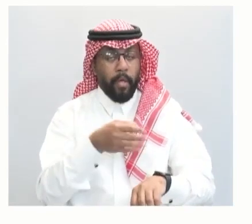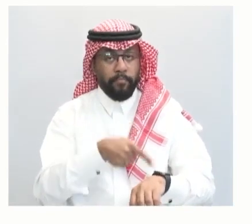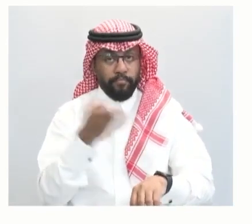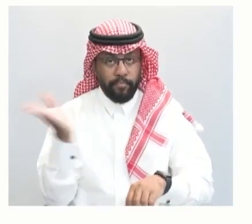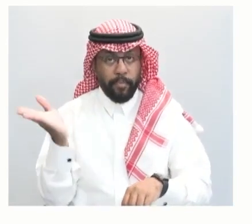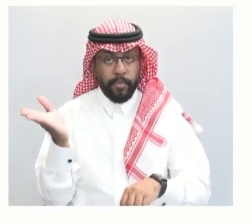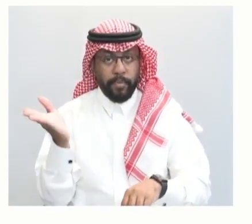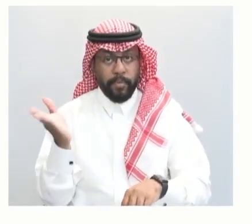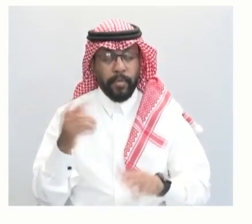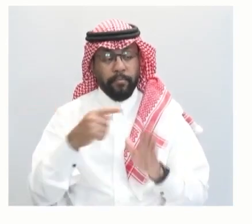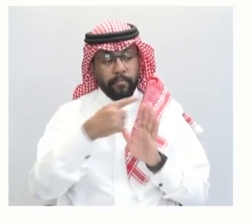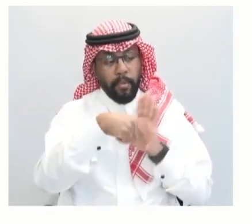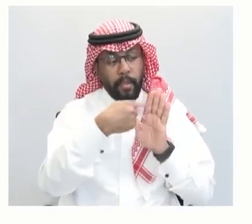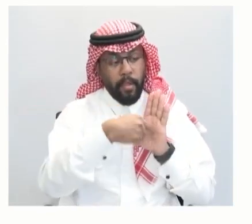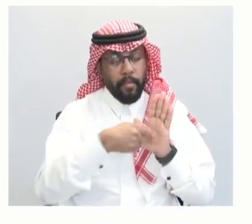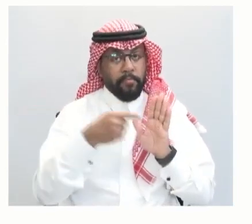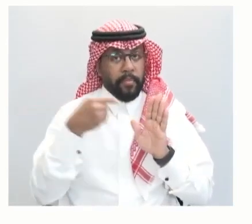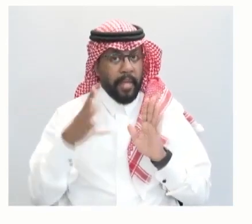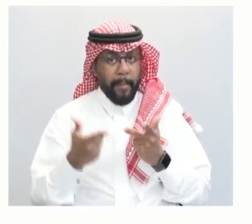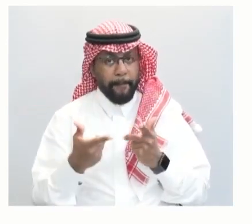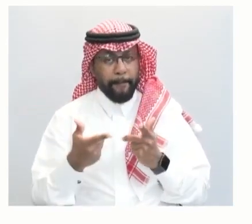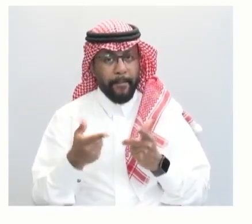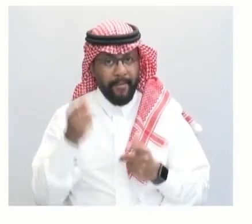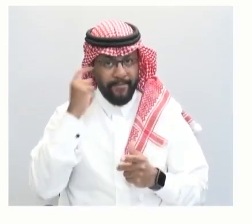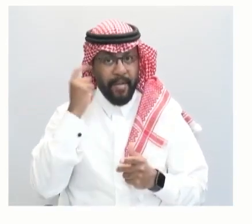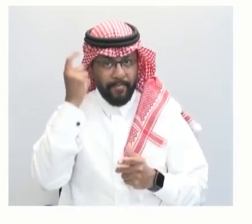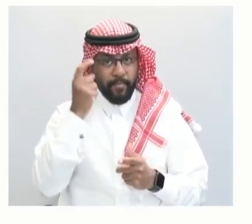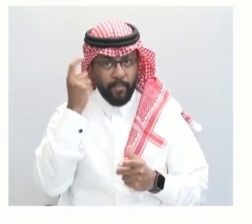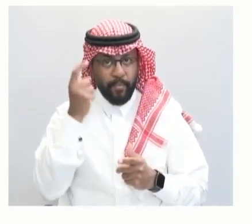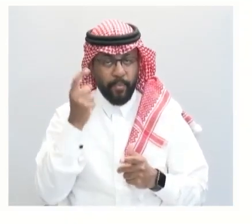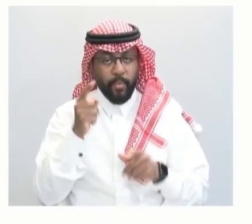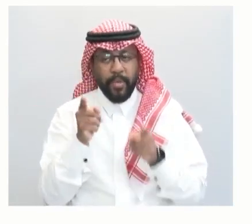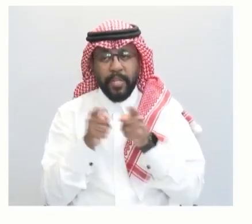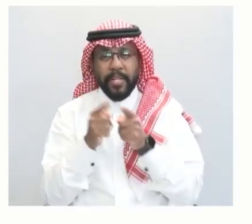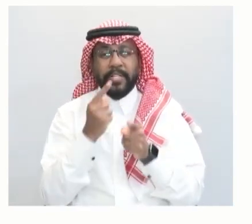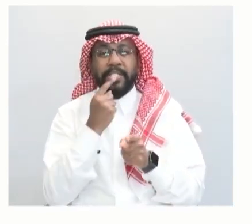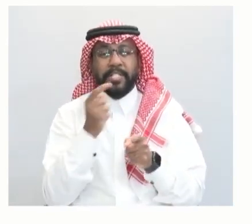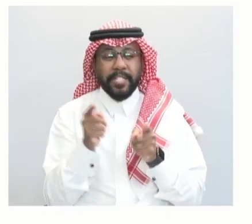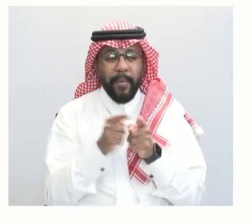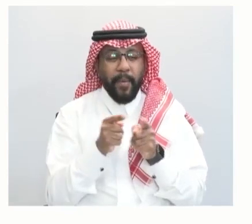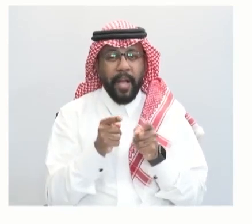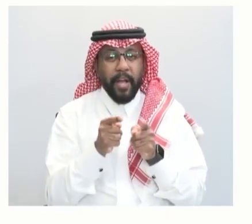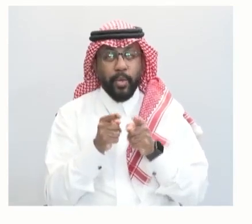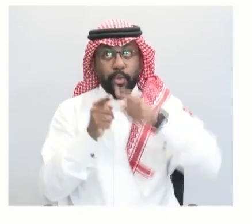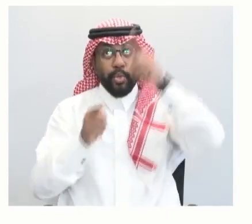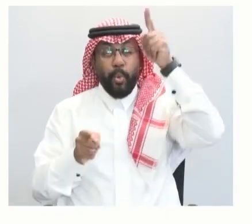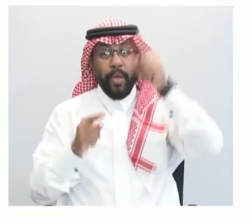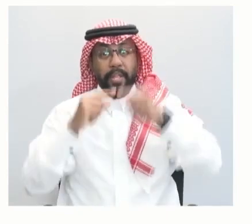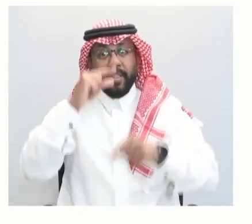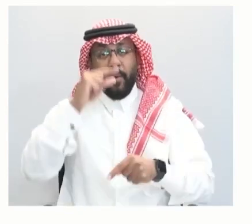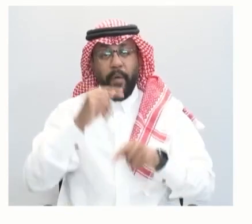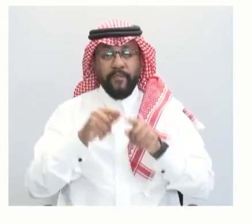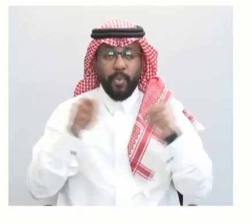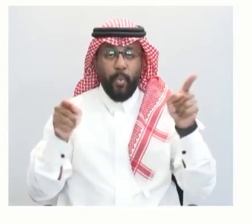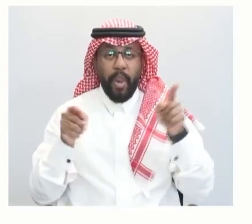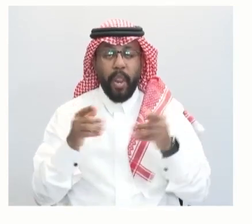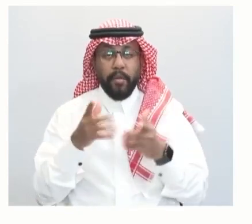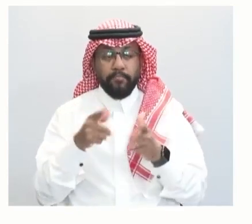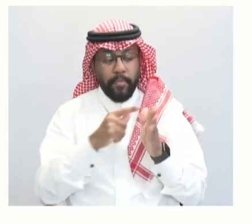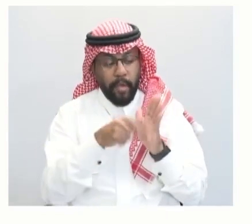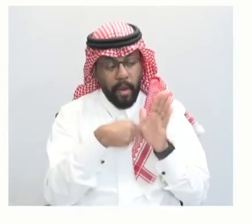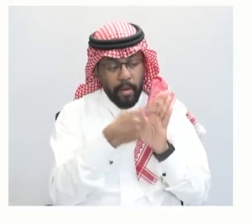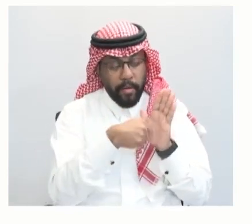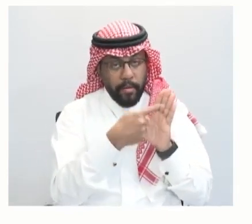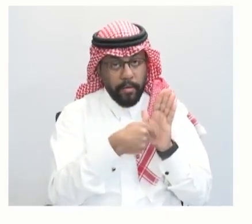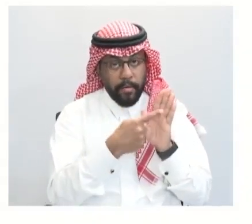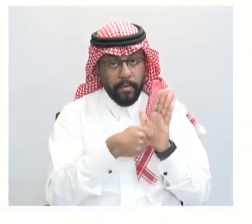هذه الساعه ولا ننسى ان عقرب الساعات هو الاقصر واقرب الدقائق هو الاطوال اذا المكتب الساعه